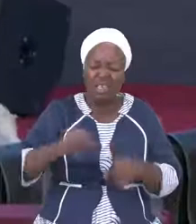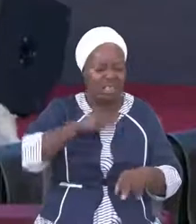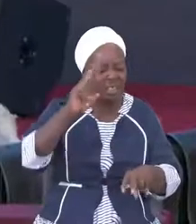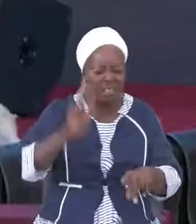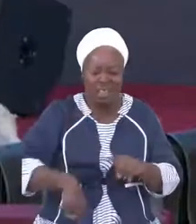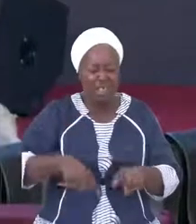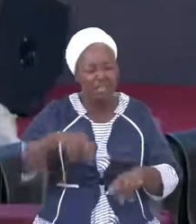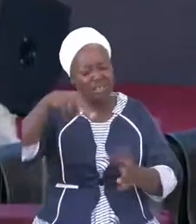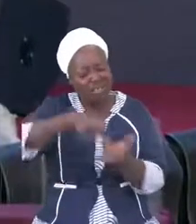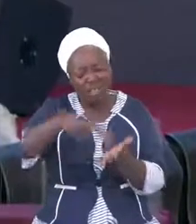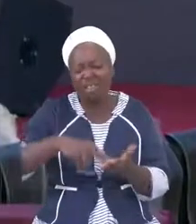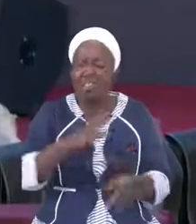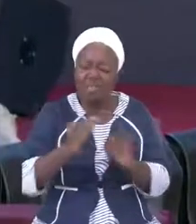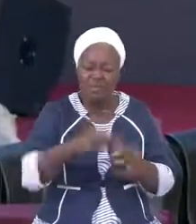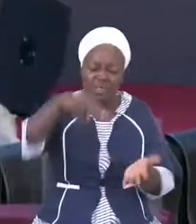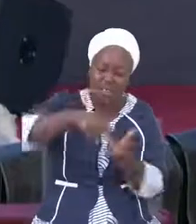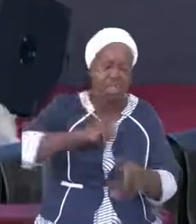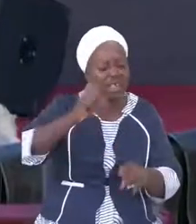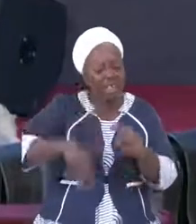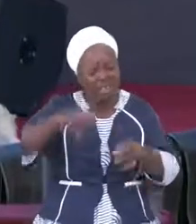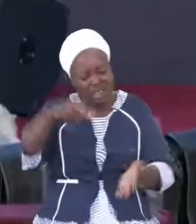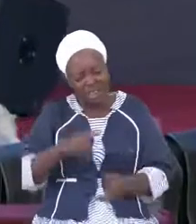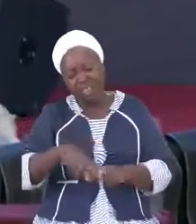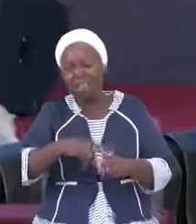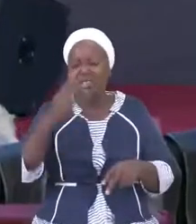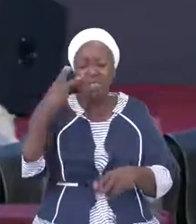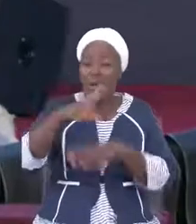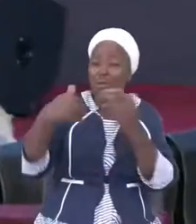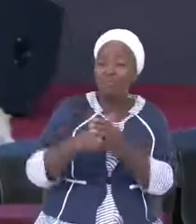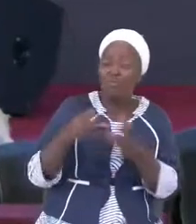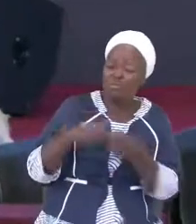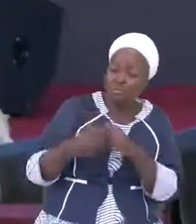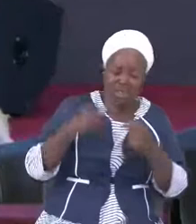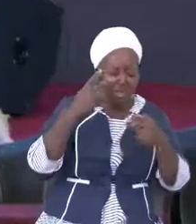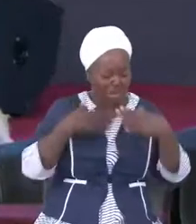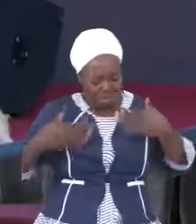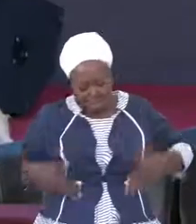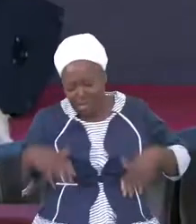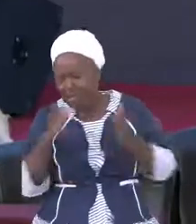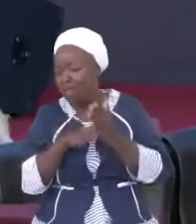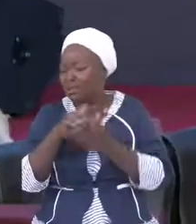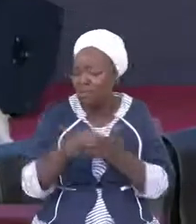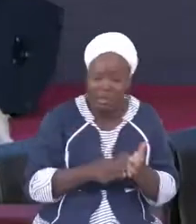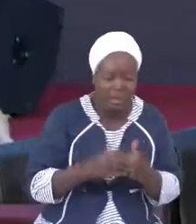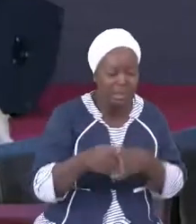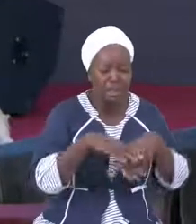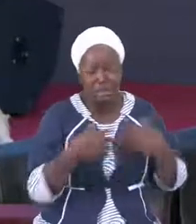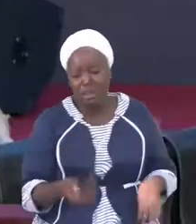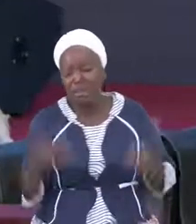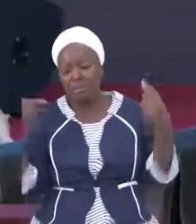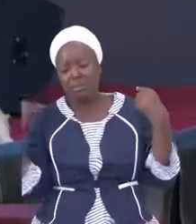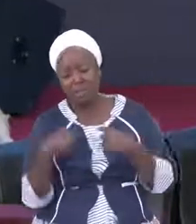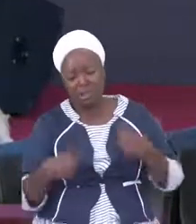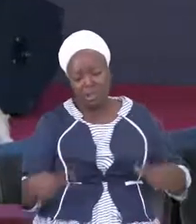ne peux pas me lever. Si je me lève, je ne peux pas m'asseoir, je ne peux voir, je ne peux rien entendre. Les nerfs sont